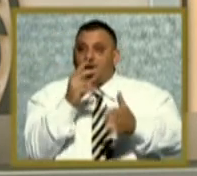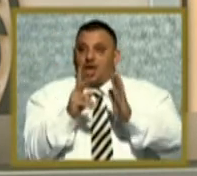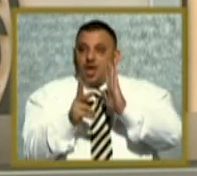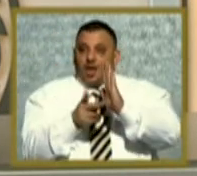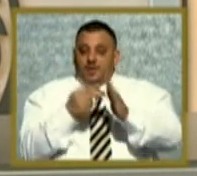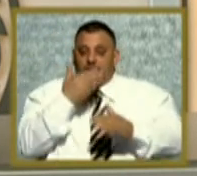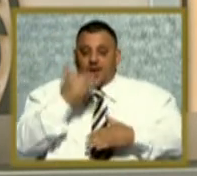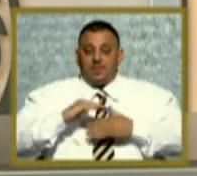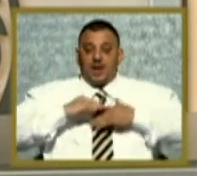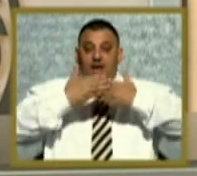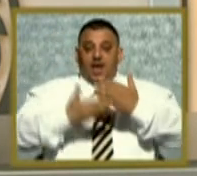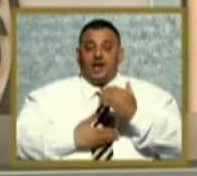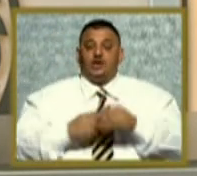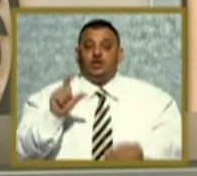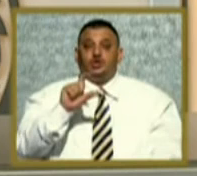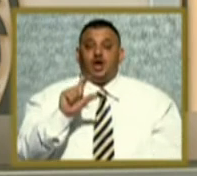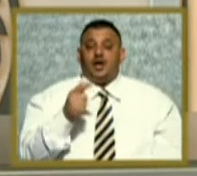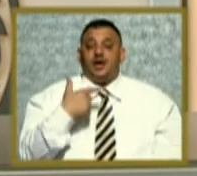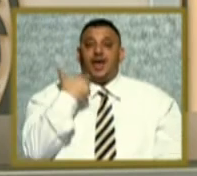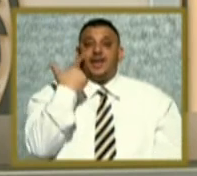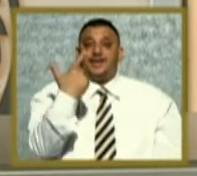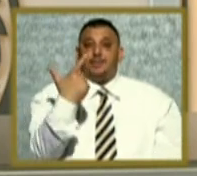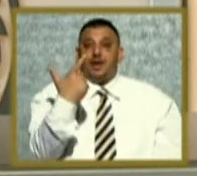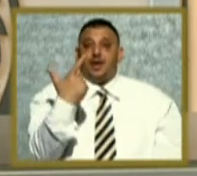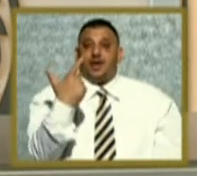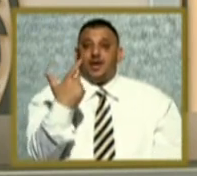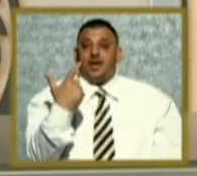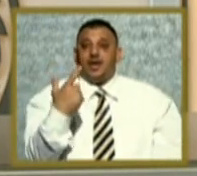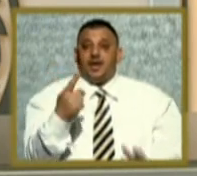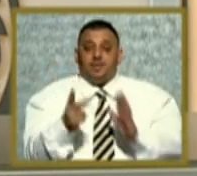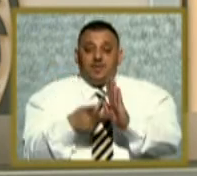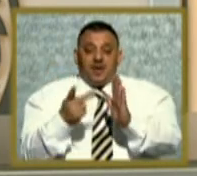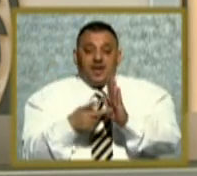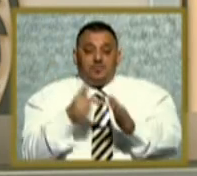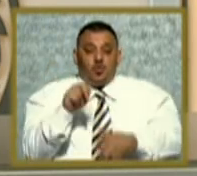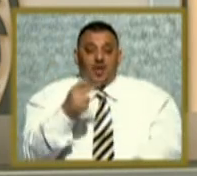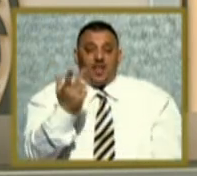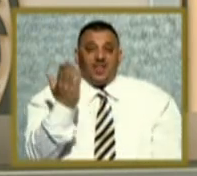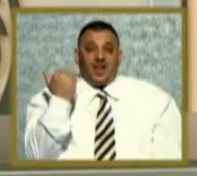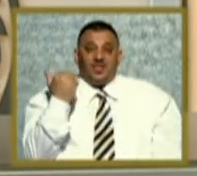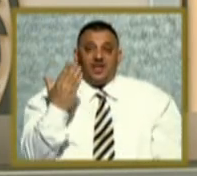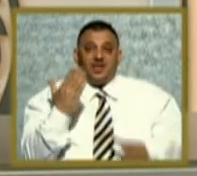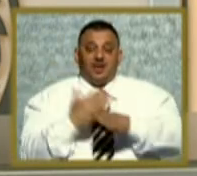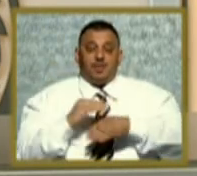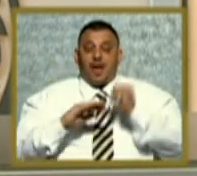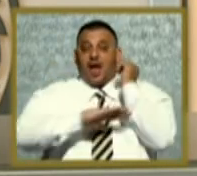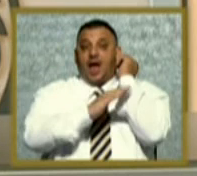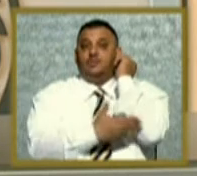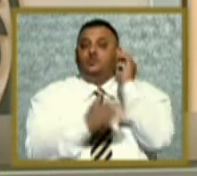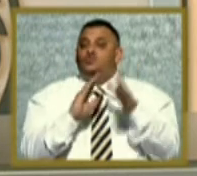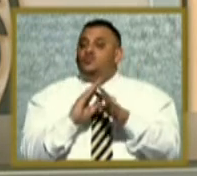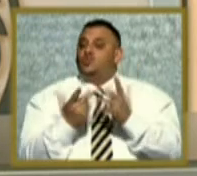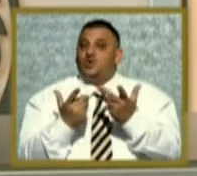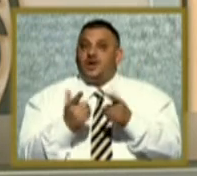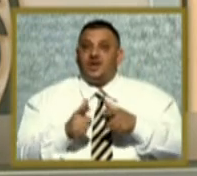حامل الآن في الشهر 7، وما تستطيع القضاء هذه الأيام، وذلك بسبب الحمل، ماذا عليه؟